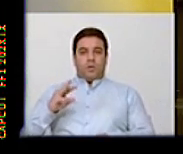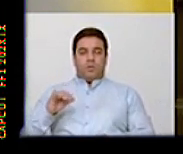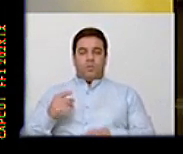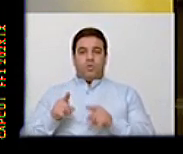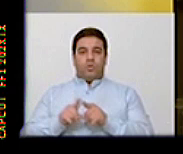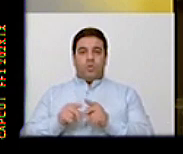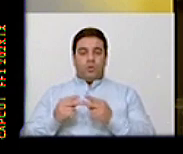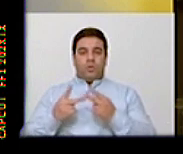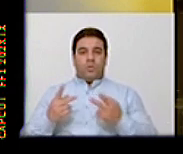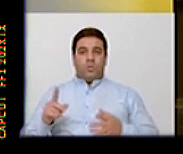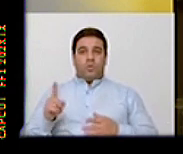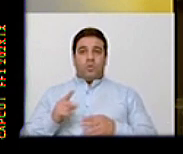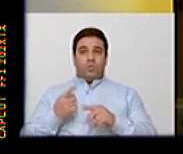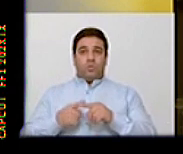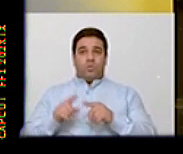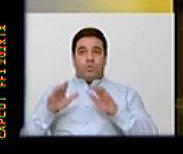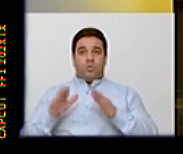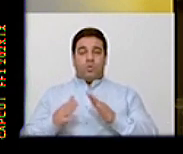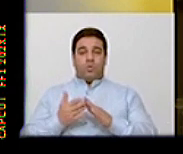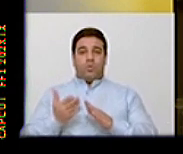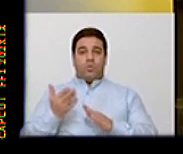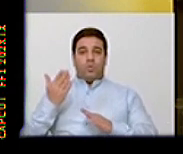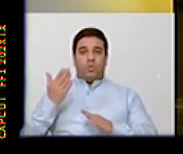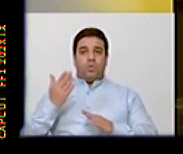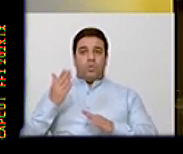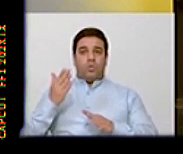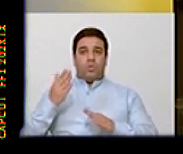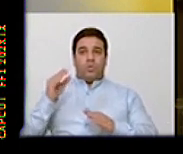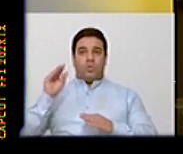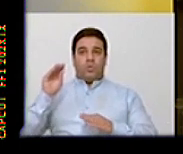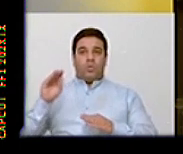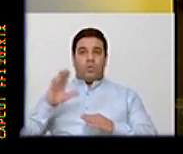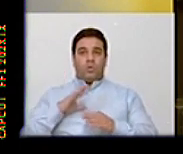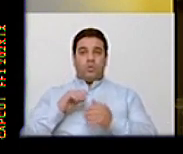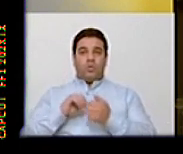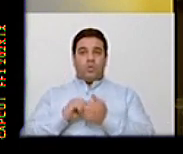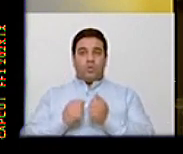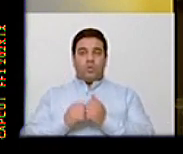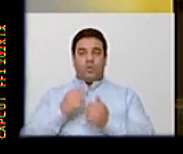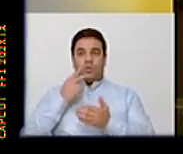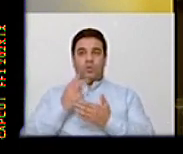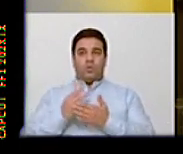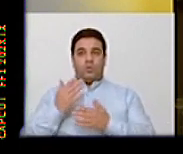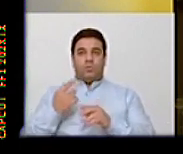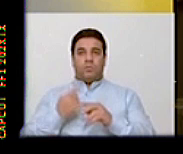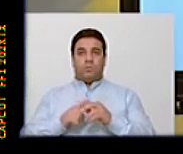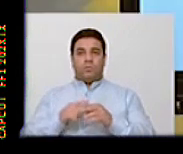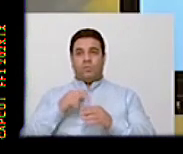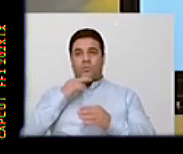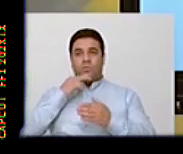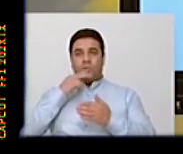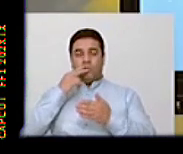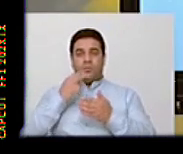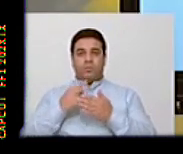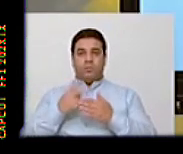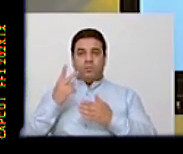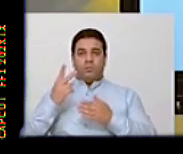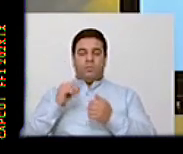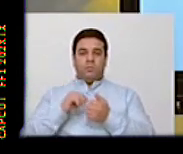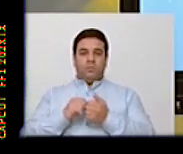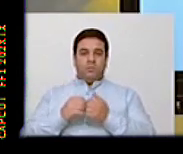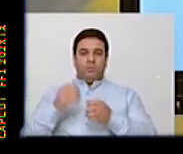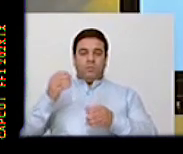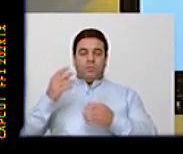shundan iboratki, bu yerda yuqoriga ko'tarilib qo'yiladigan toshlardan iborat. Mana bu e'tibor bersangiz, ikkita